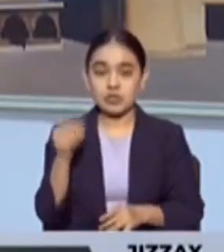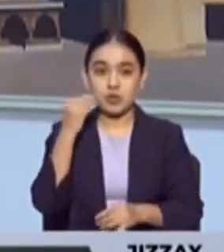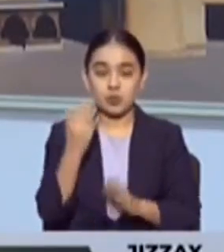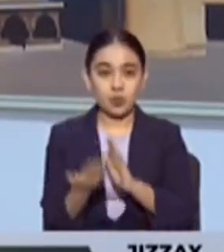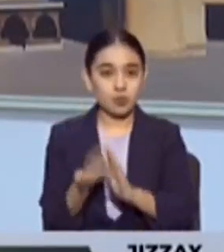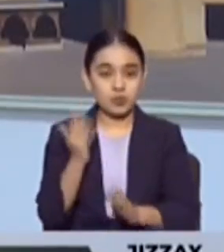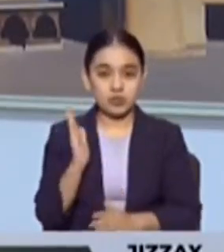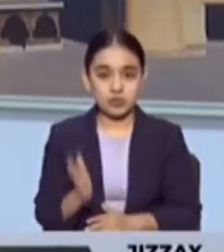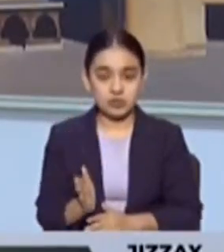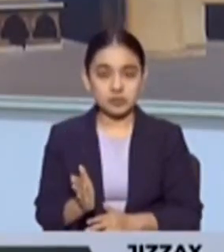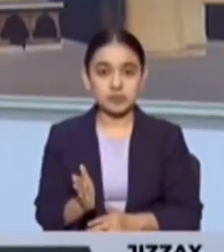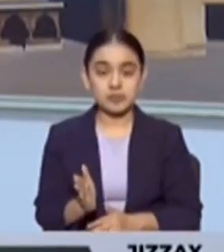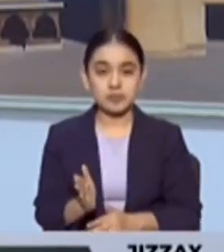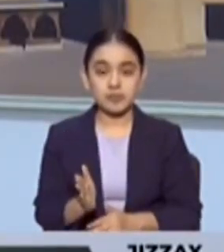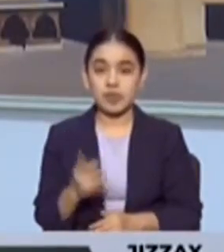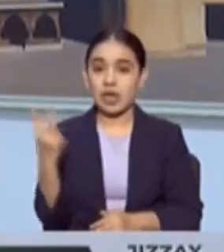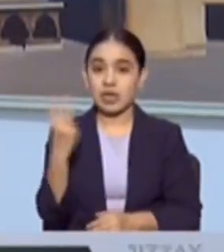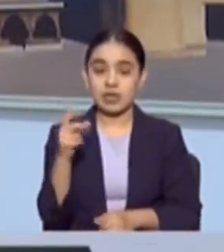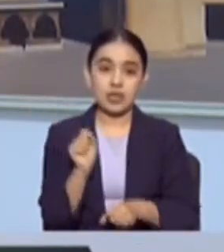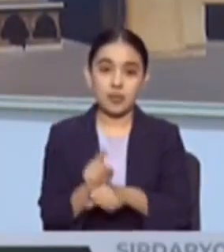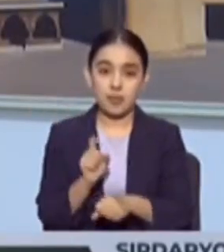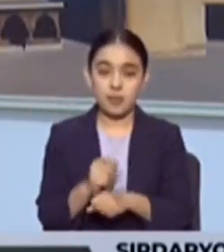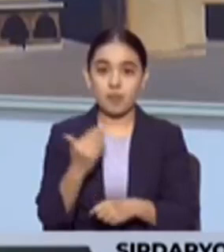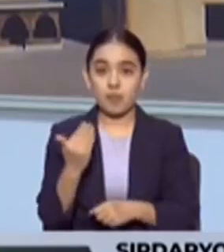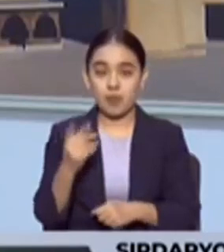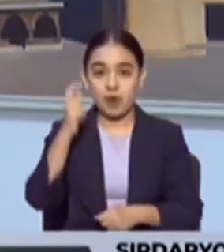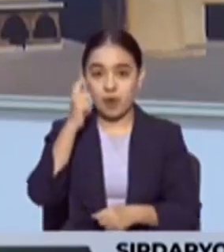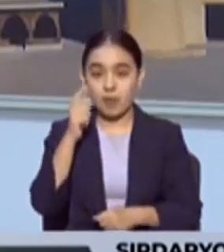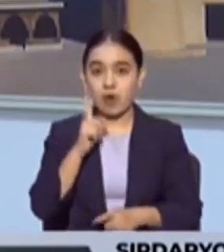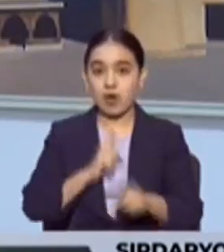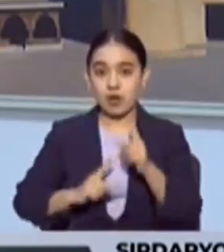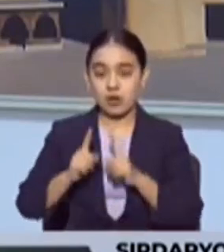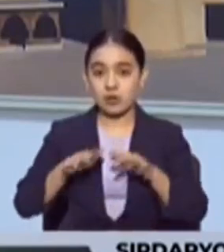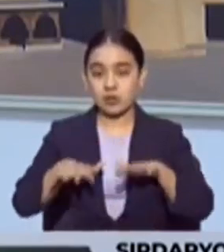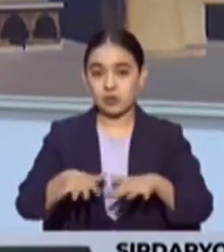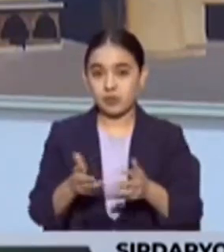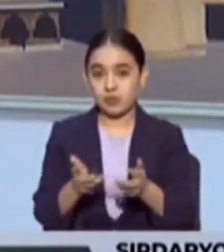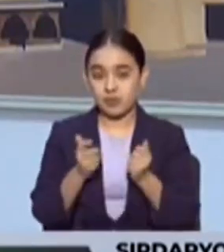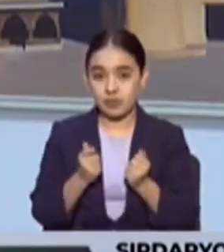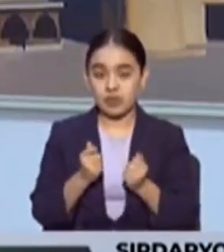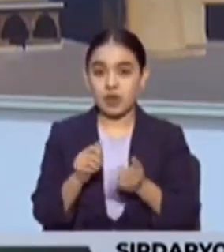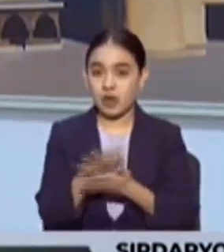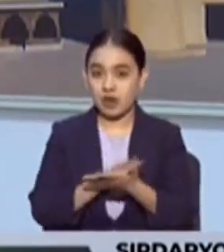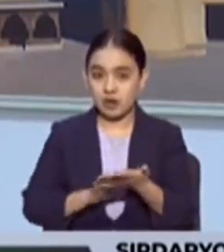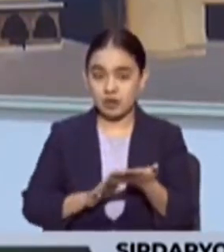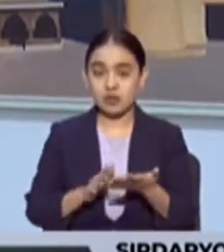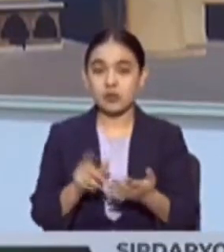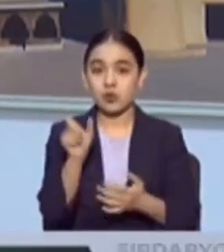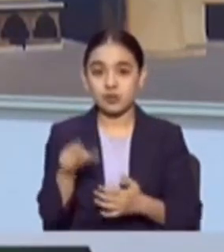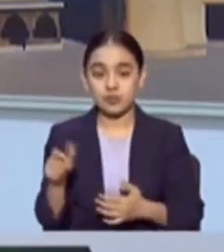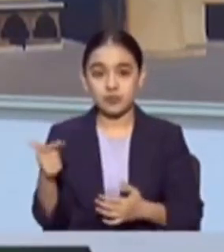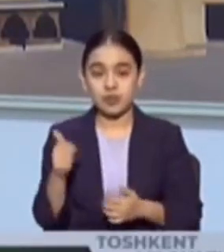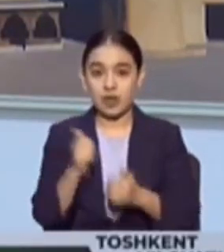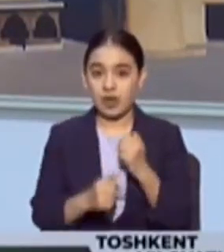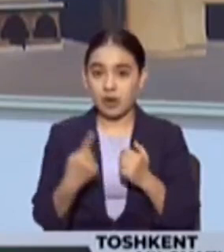olib tashlanadi. İkinci masala o'sha mahalla fuqarolar yig'inlari qabul qilib olgan arizada fuqarolarning har